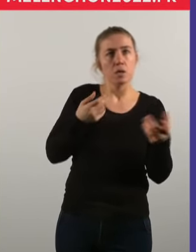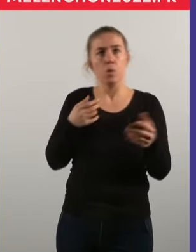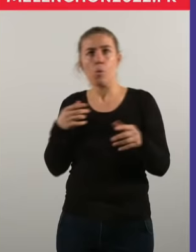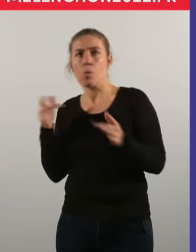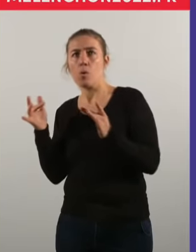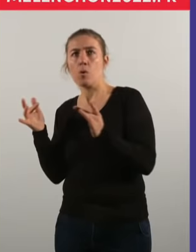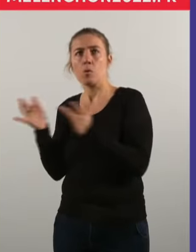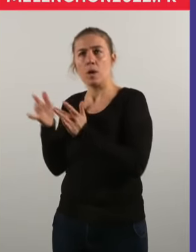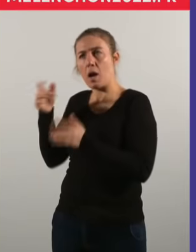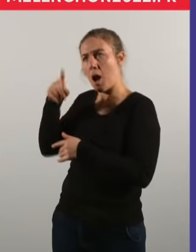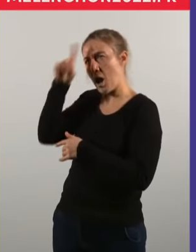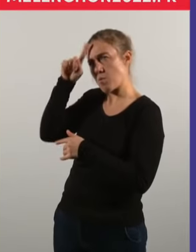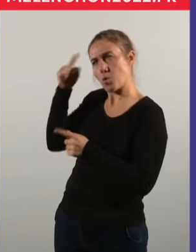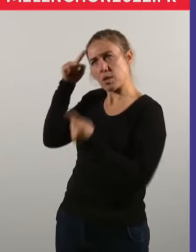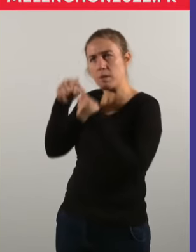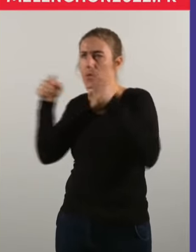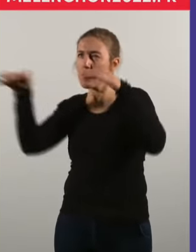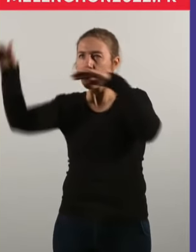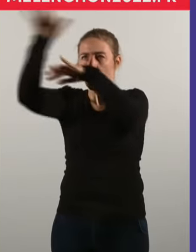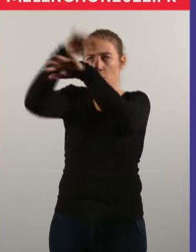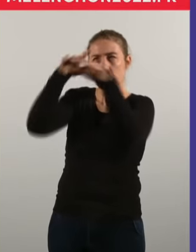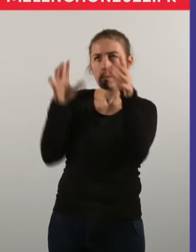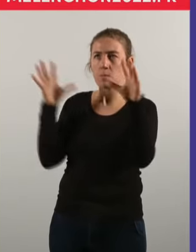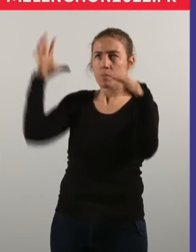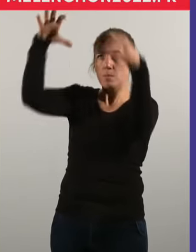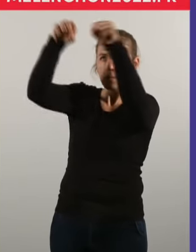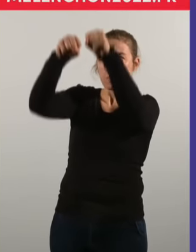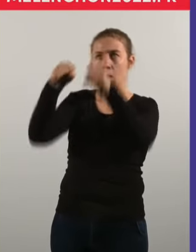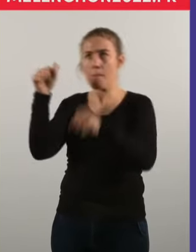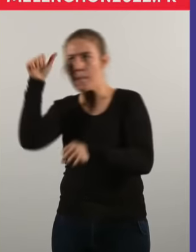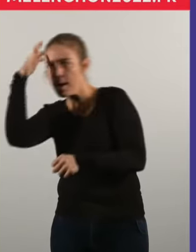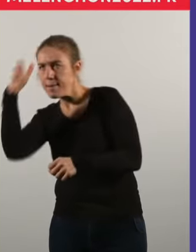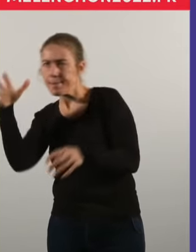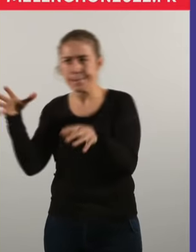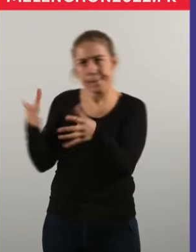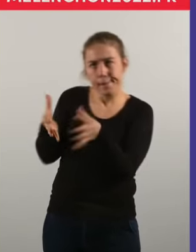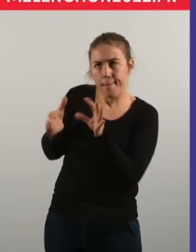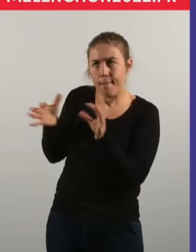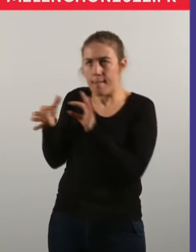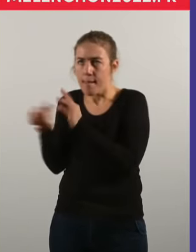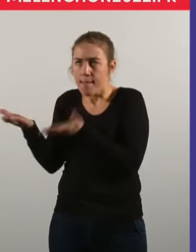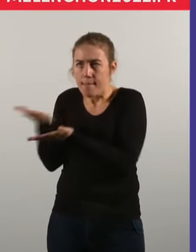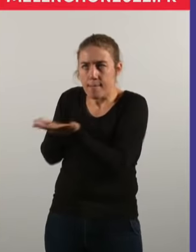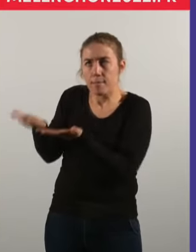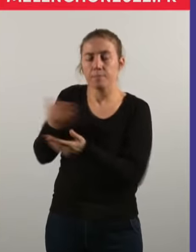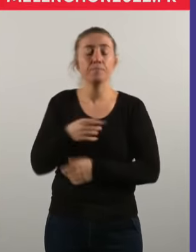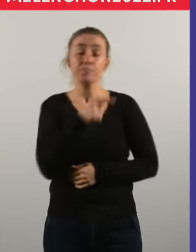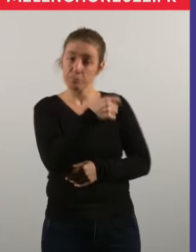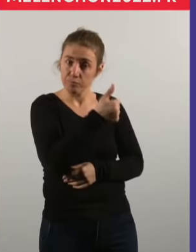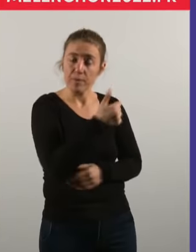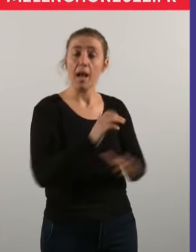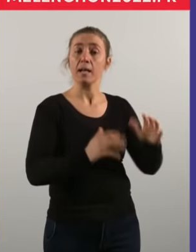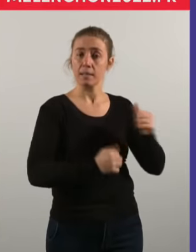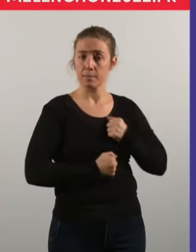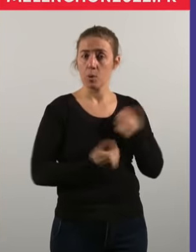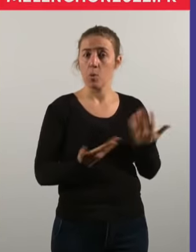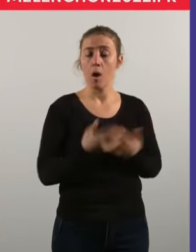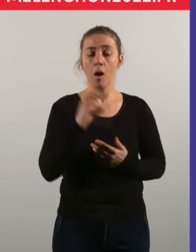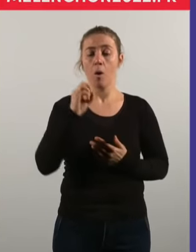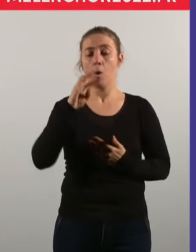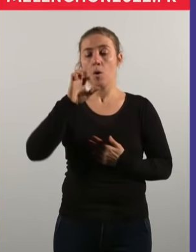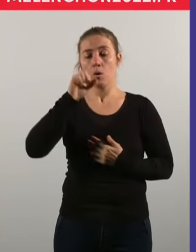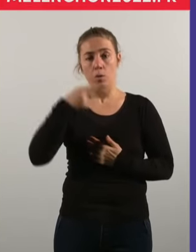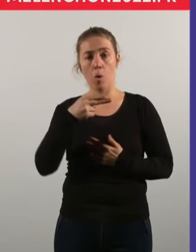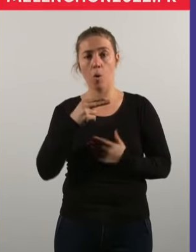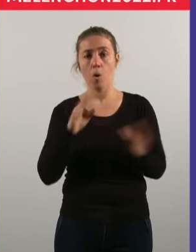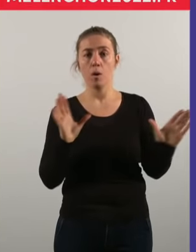Allemands, dont on se demande ce qu'ils viennent faire là, et les États-Unis d'Amérique. C'est lui qui a accepté que l'état-major de l'OTAN sur